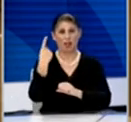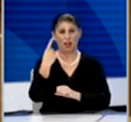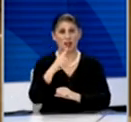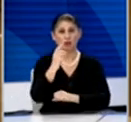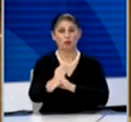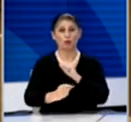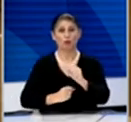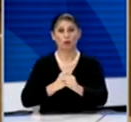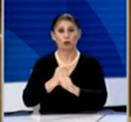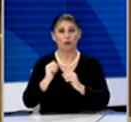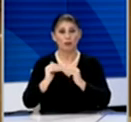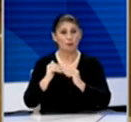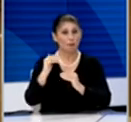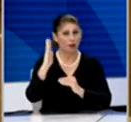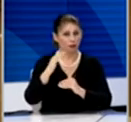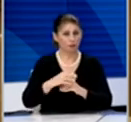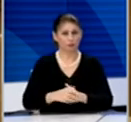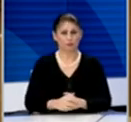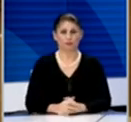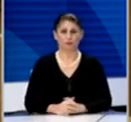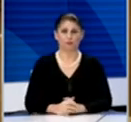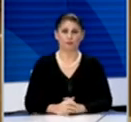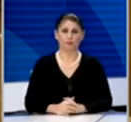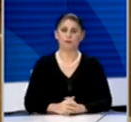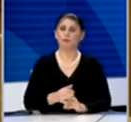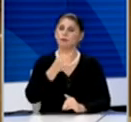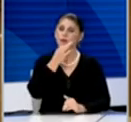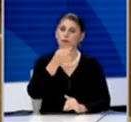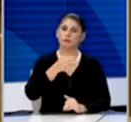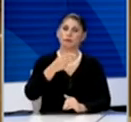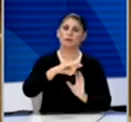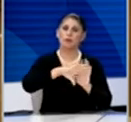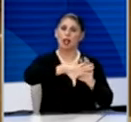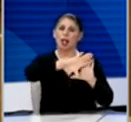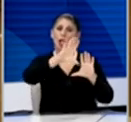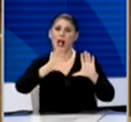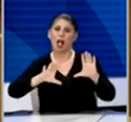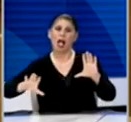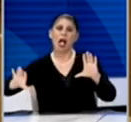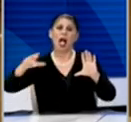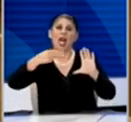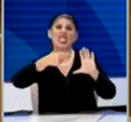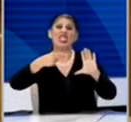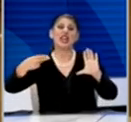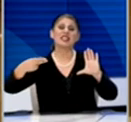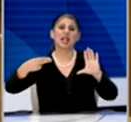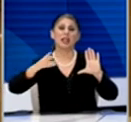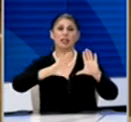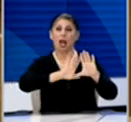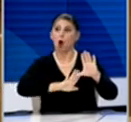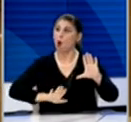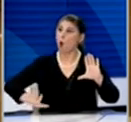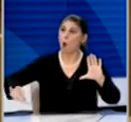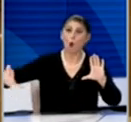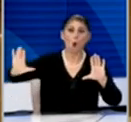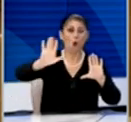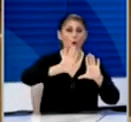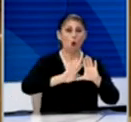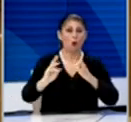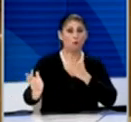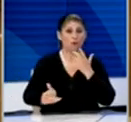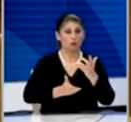και πλέον θα αναφερθώ βεβαίως και στη θεσσαλία που είναι αν πολ από ότι φαίνεται οι ζημιές από τις πυρκαγιές βεβαίως